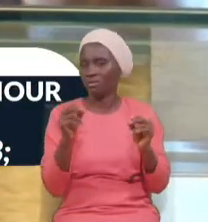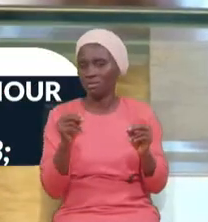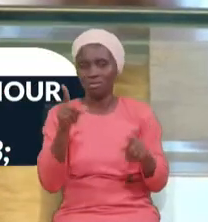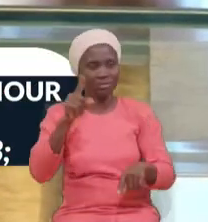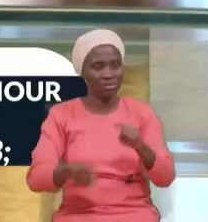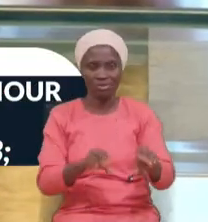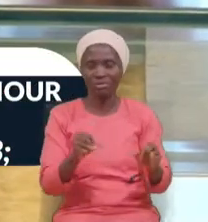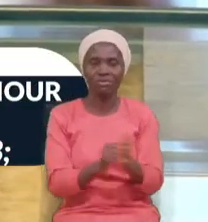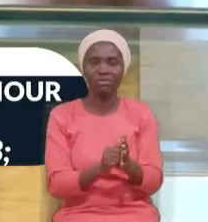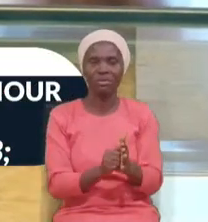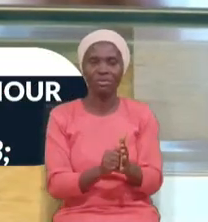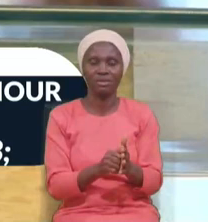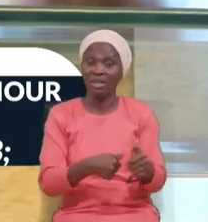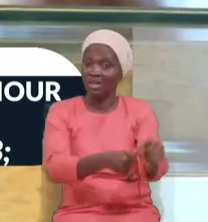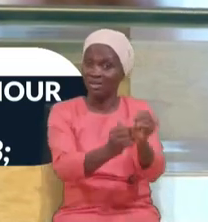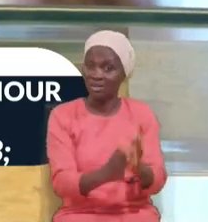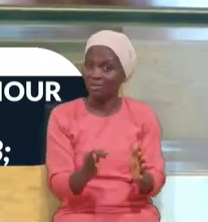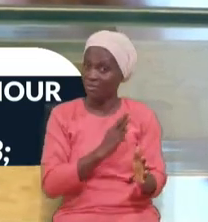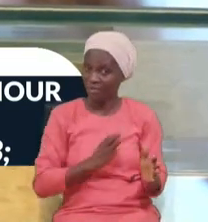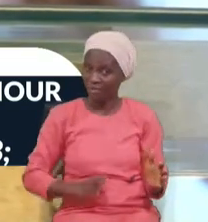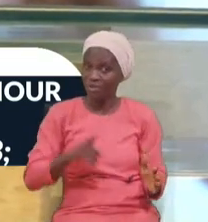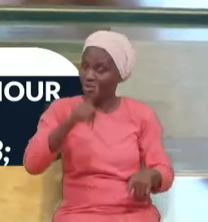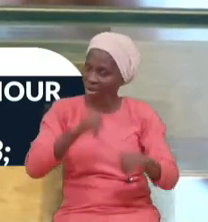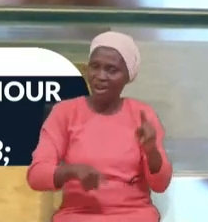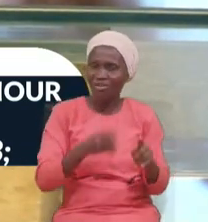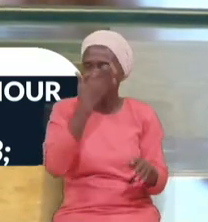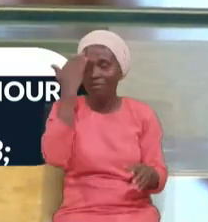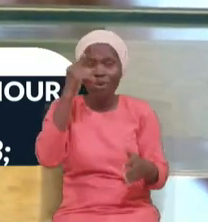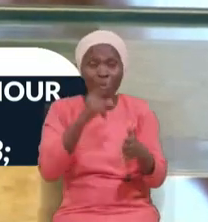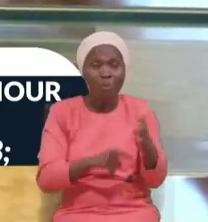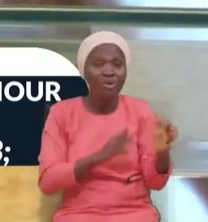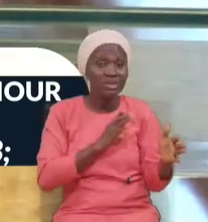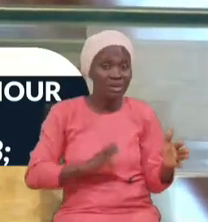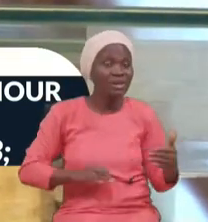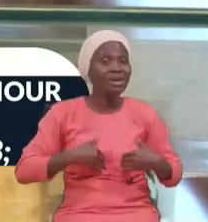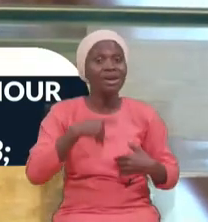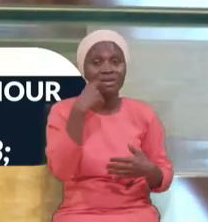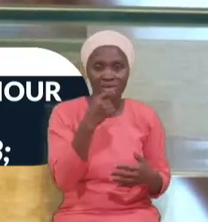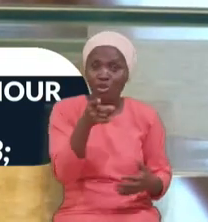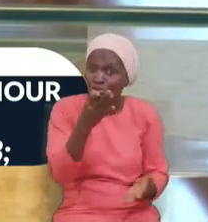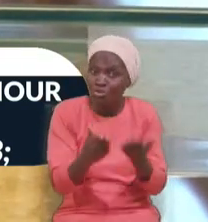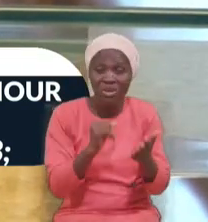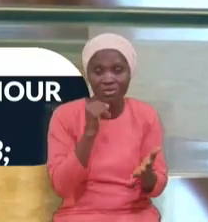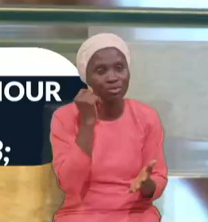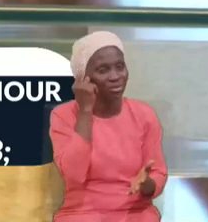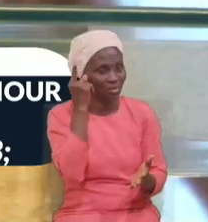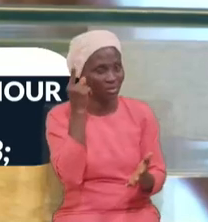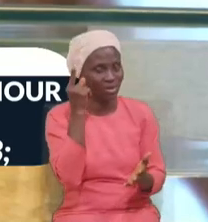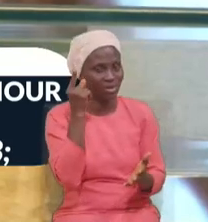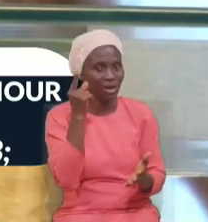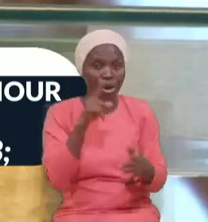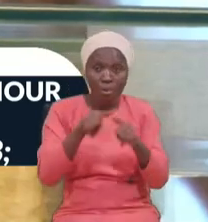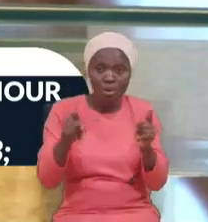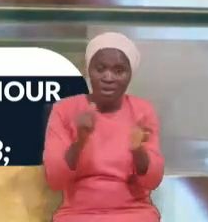Non, tu ne dois pas faire cela, disciple de Christ. Tu ne peux pas oublier ce que Christ a dit. Tu peux ne pas